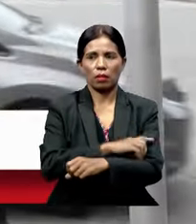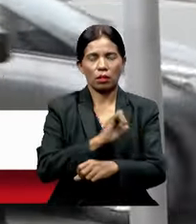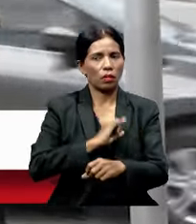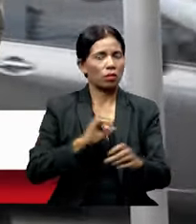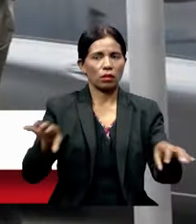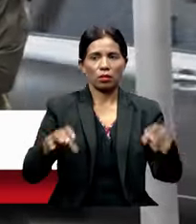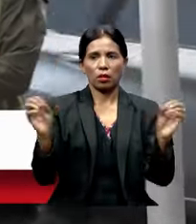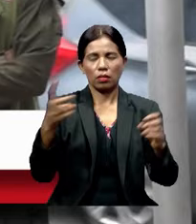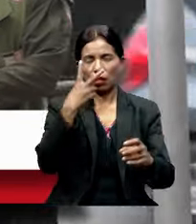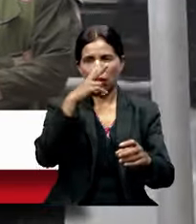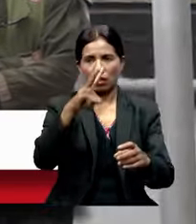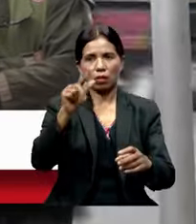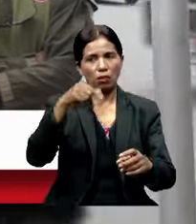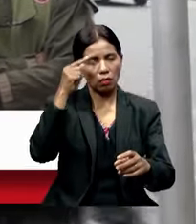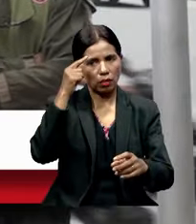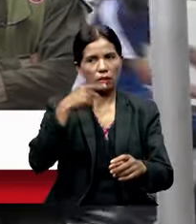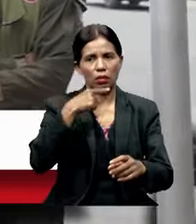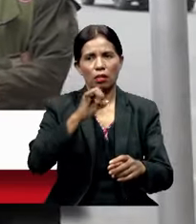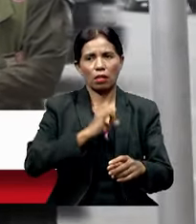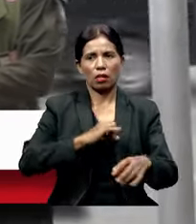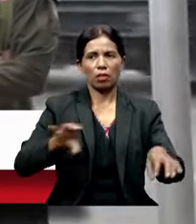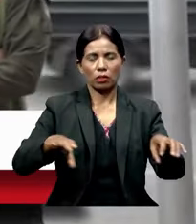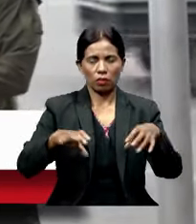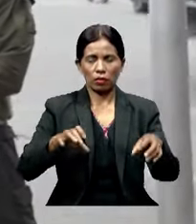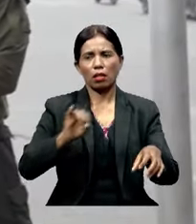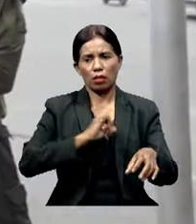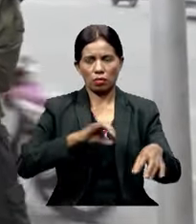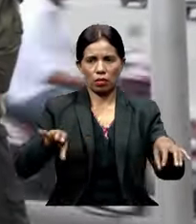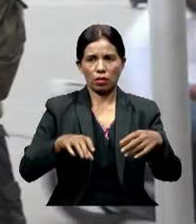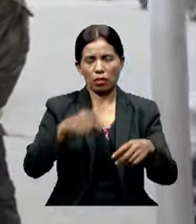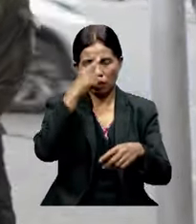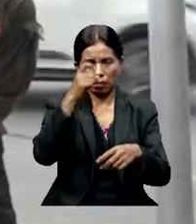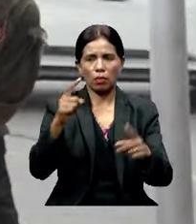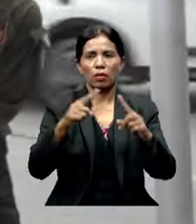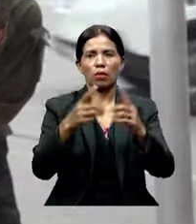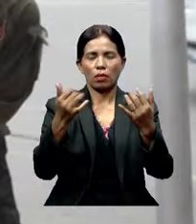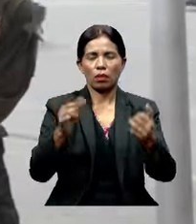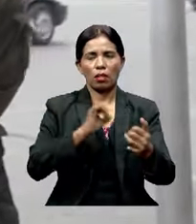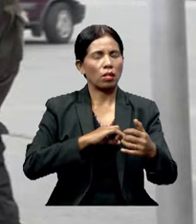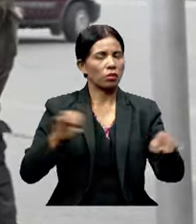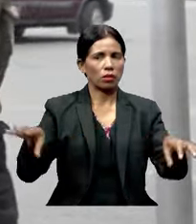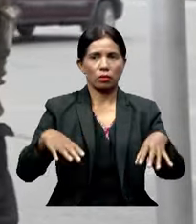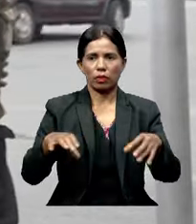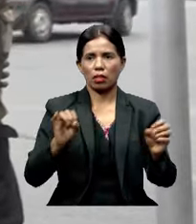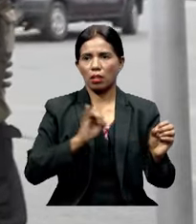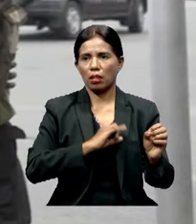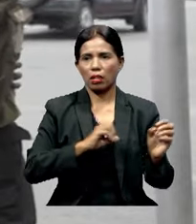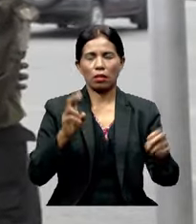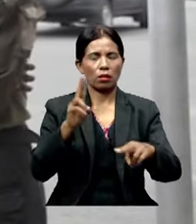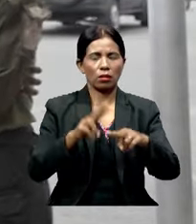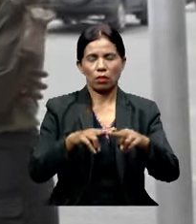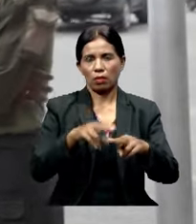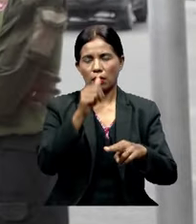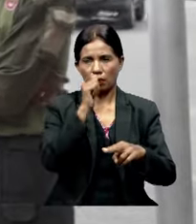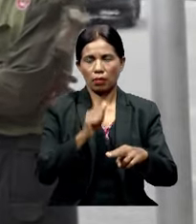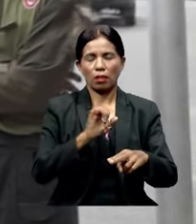dias. Quando o governo até ter hau servisu de. Tamane ma to agora mas hau servisu la hala duni 120 dias e hala turak matek.